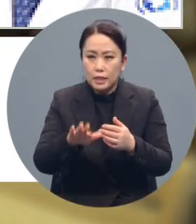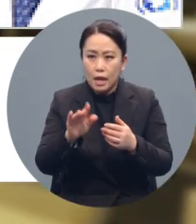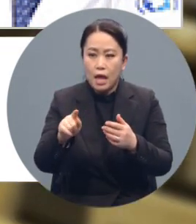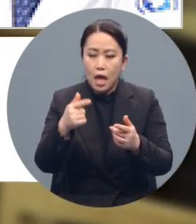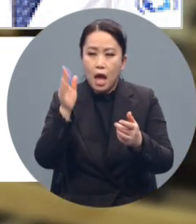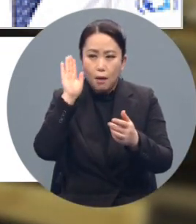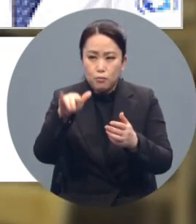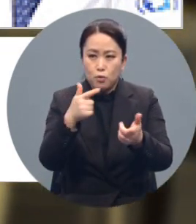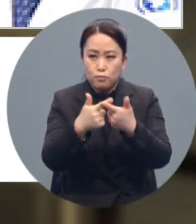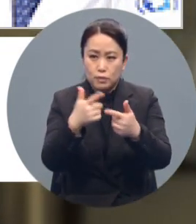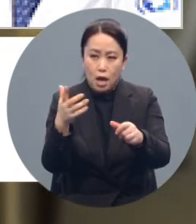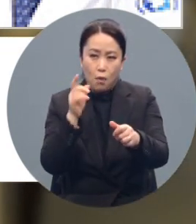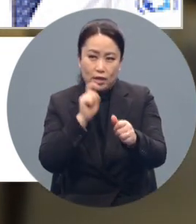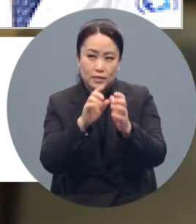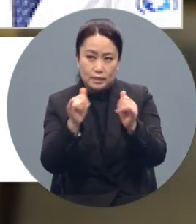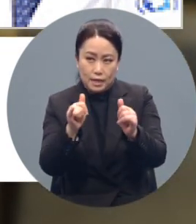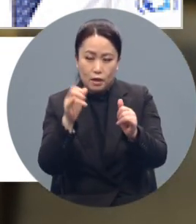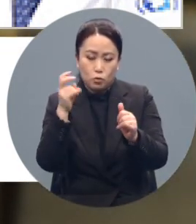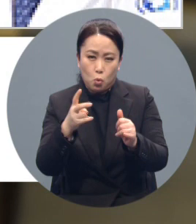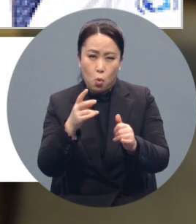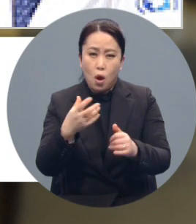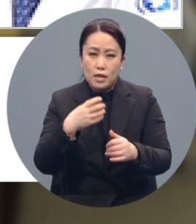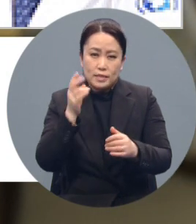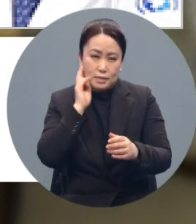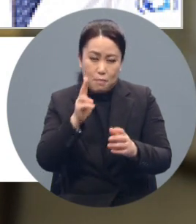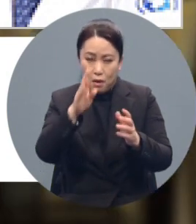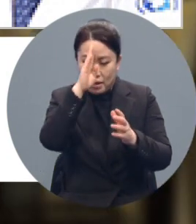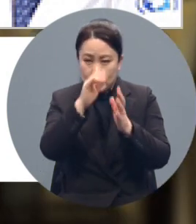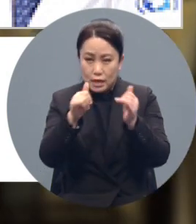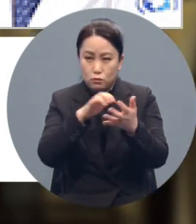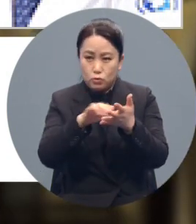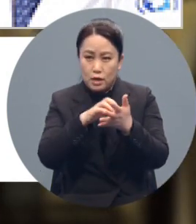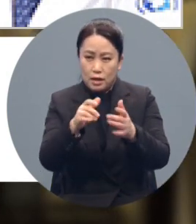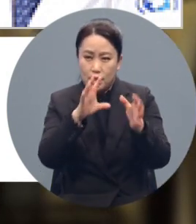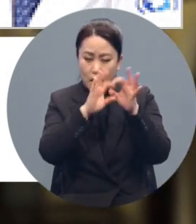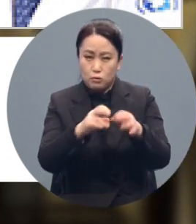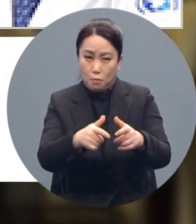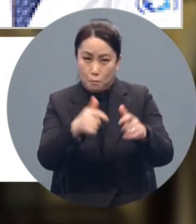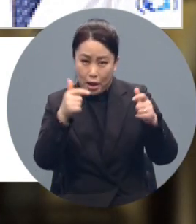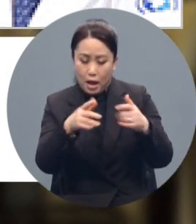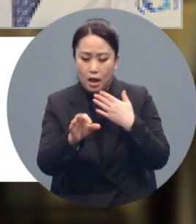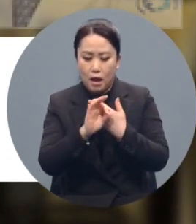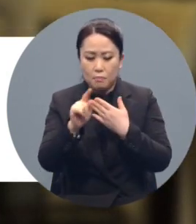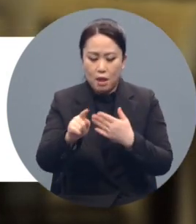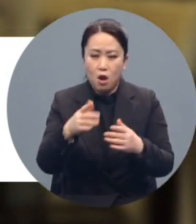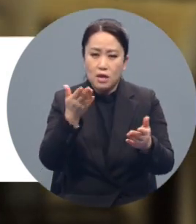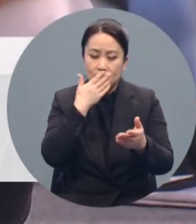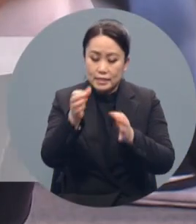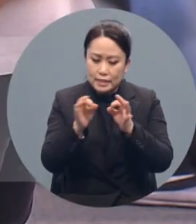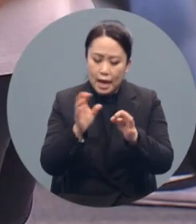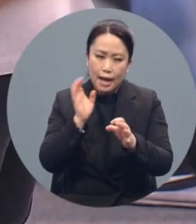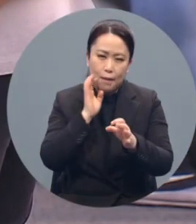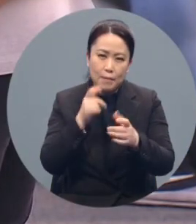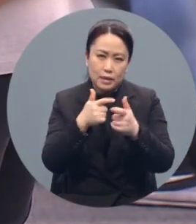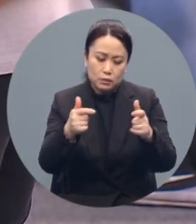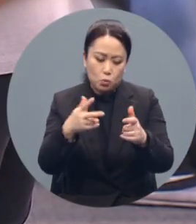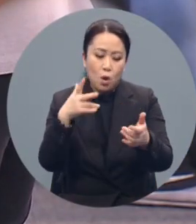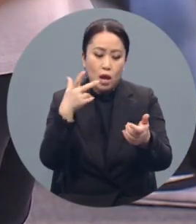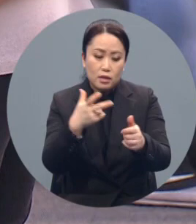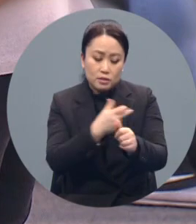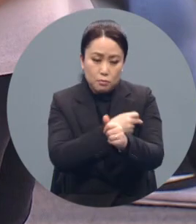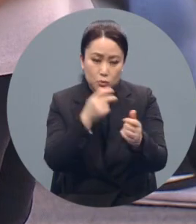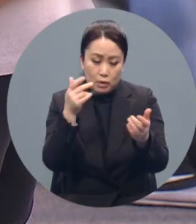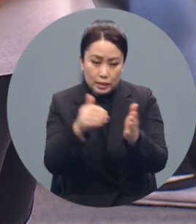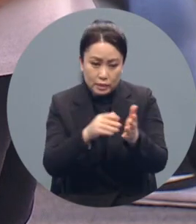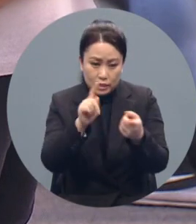위중증 계속 증가가 안 꺾이면 식당 카페까지도 방역 패스를 확인하고 해야 돼. 부산에선 오늘